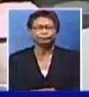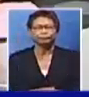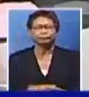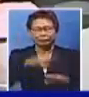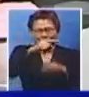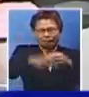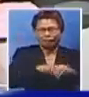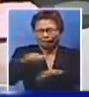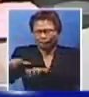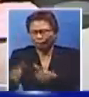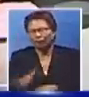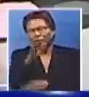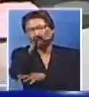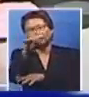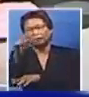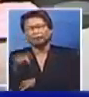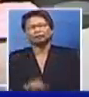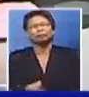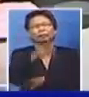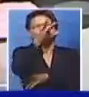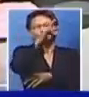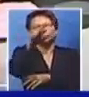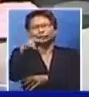Masih mengenai peneroka Felda, seramai